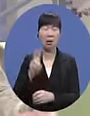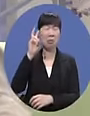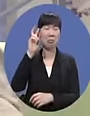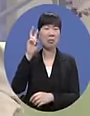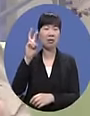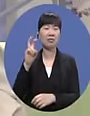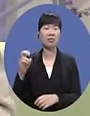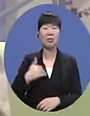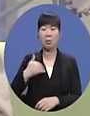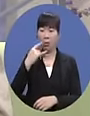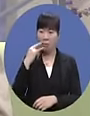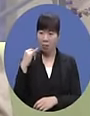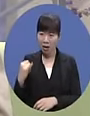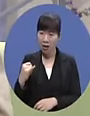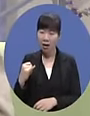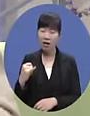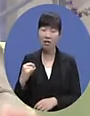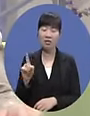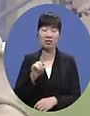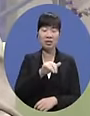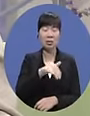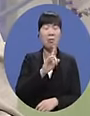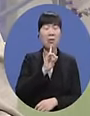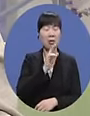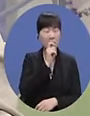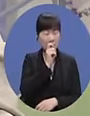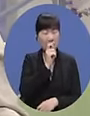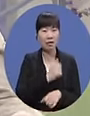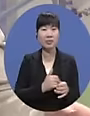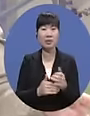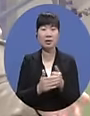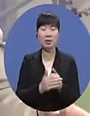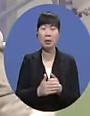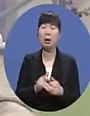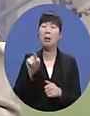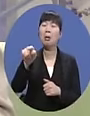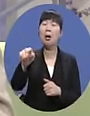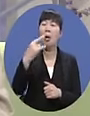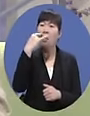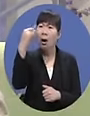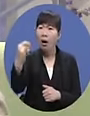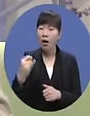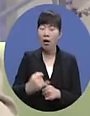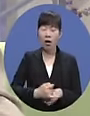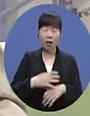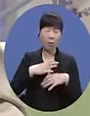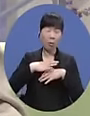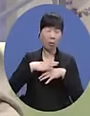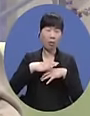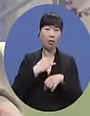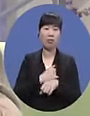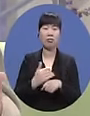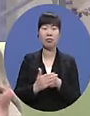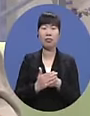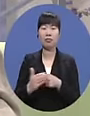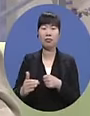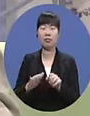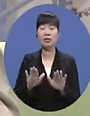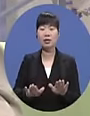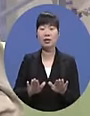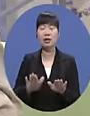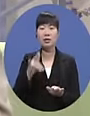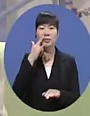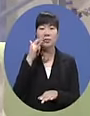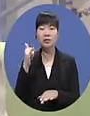세상에. 내지는 아 우리 엄마요 선생님 어디 가서 말도 못 하거든요. 근데 걔네 엄마랑 걔네 엄마 무서운 사람이고 이렇게 얘기를 하니까 이